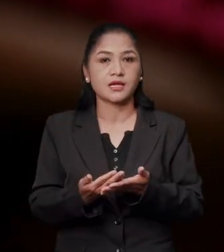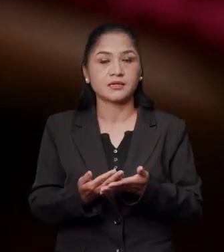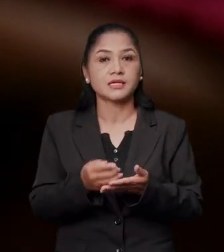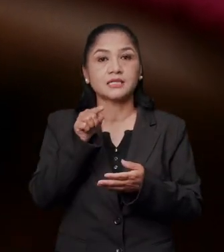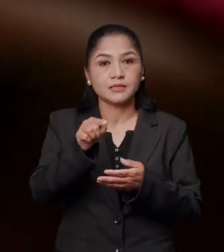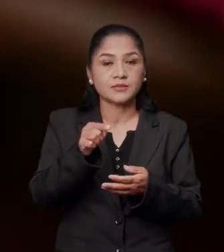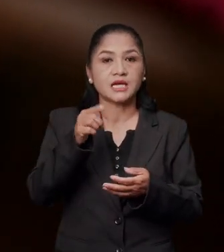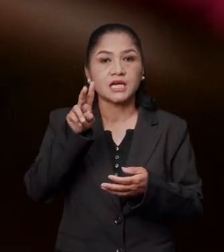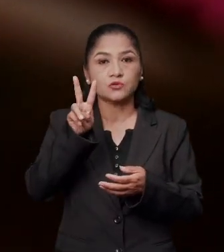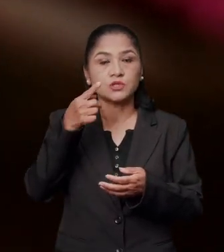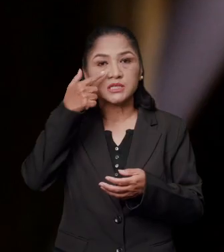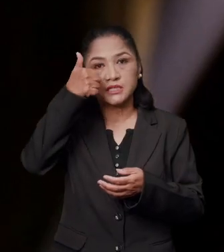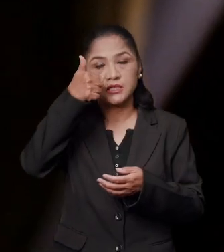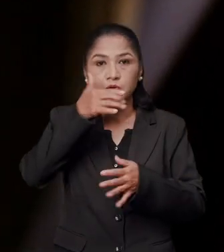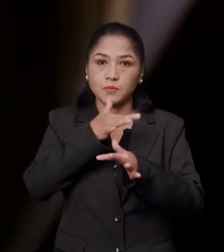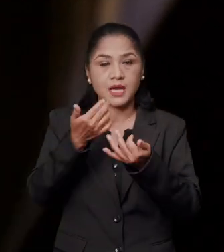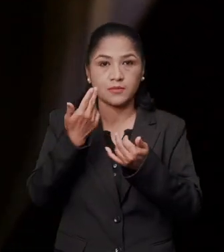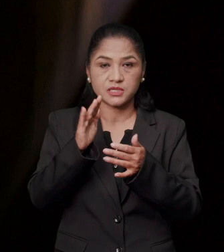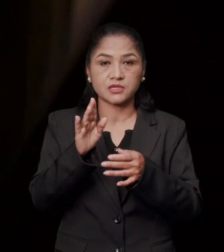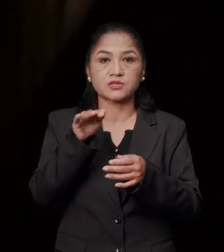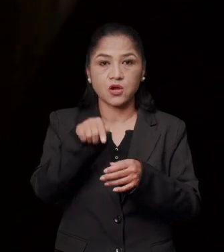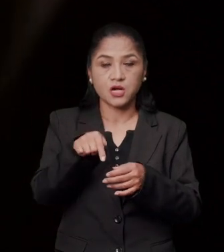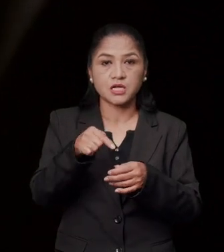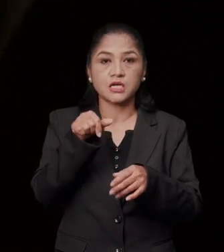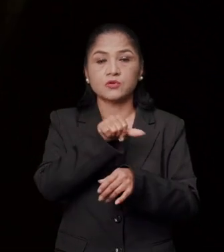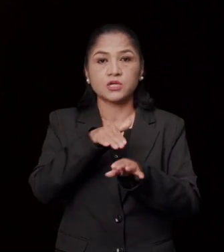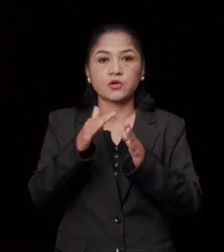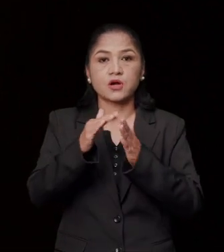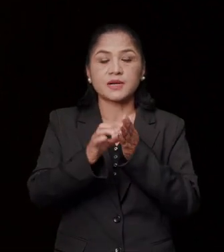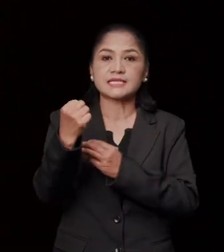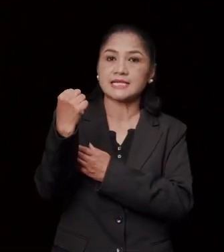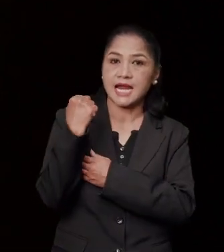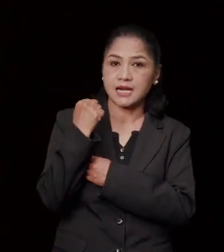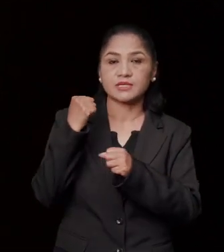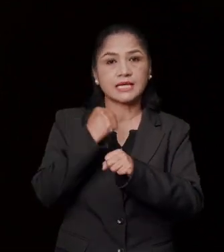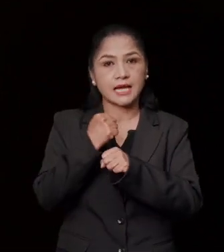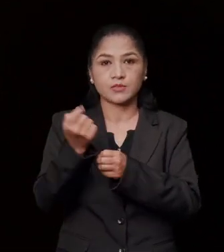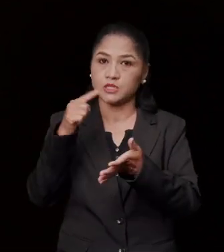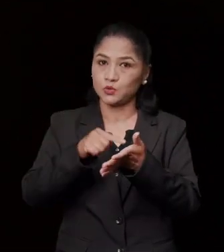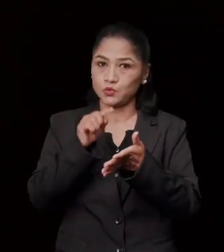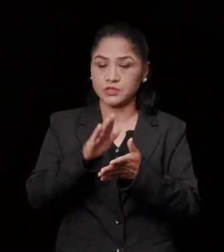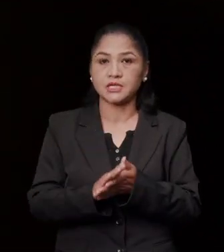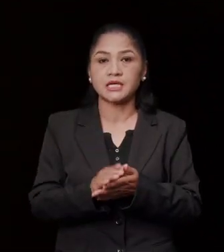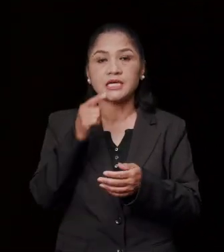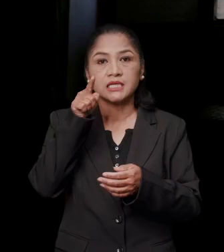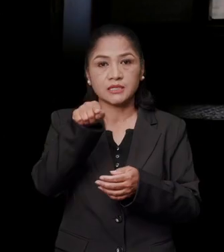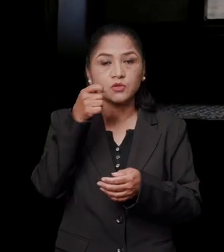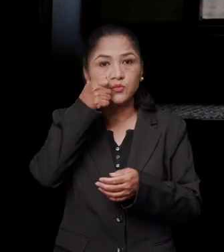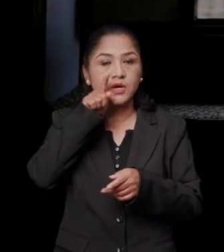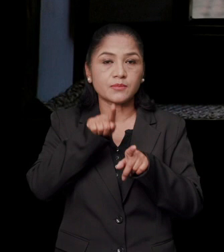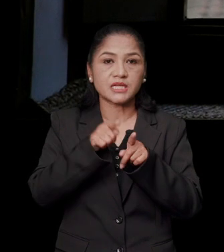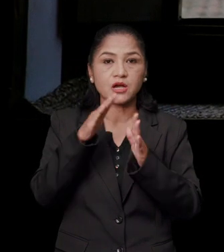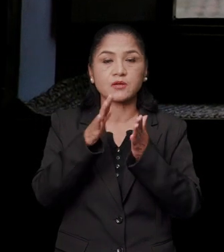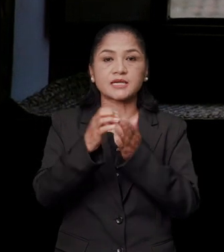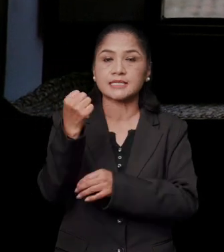हुनसक्छ। तिम्रा दुई दिदीको विवाह भइसकेको छ र अहिले उनीहरू घरबाट टाढा रहेर काम गर्न थालेका छन्। तिम्रो